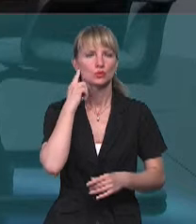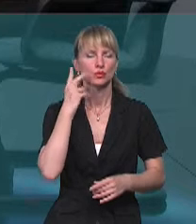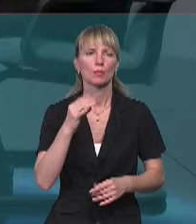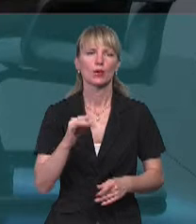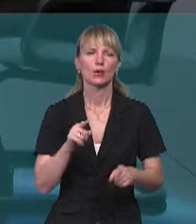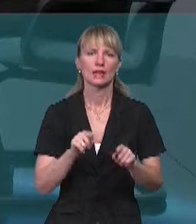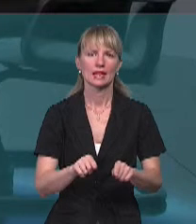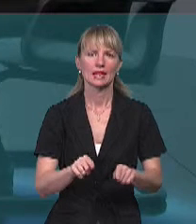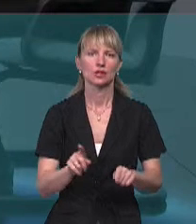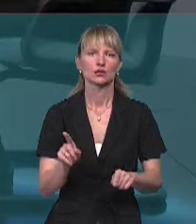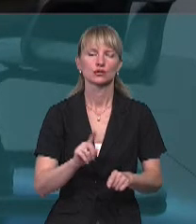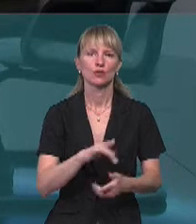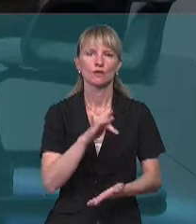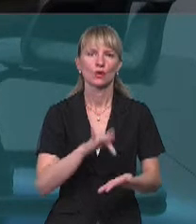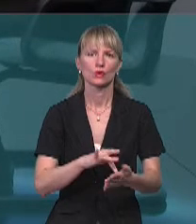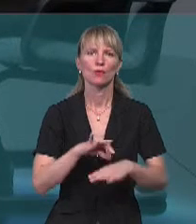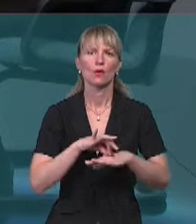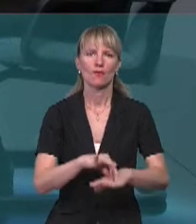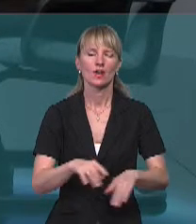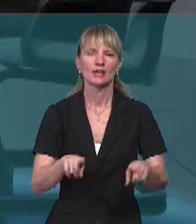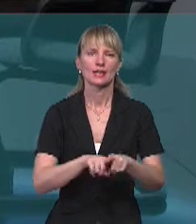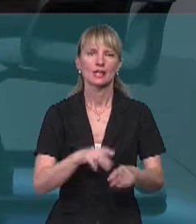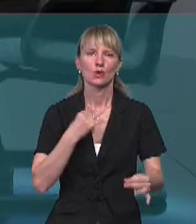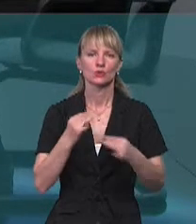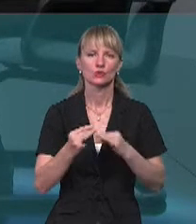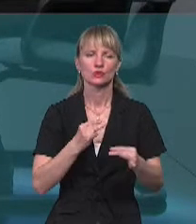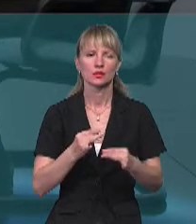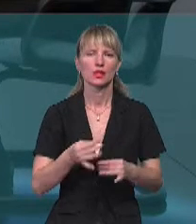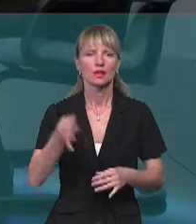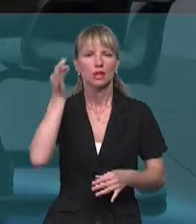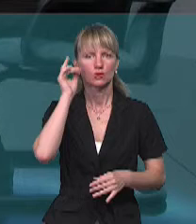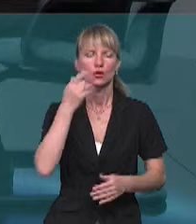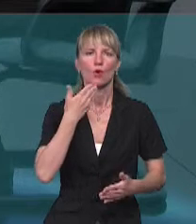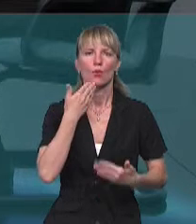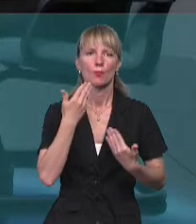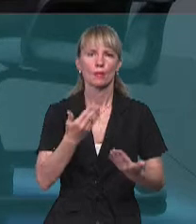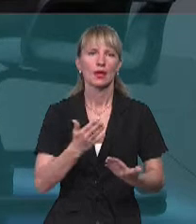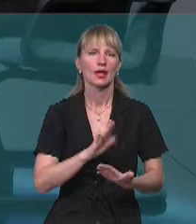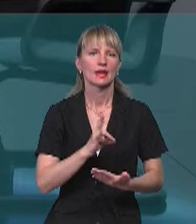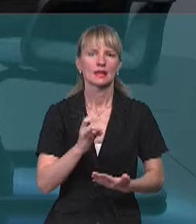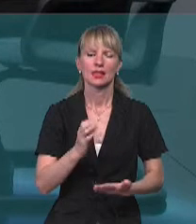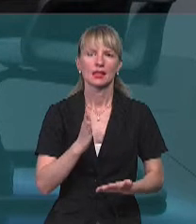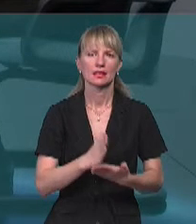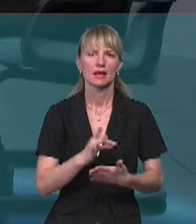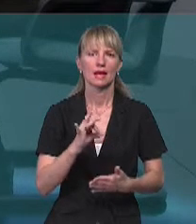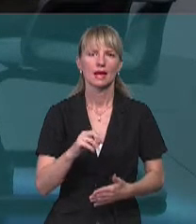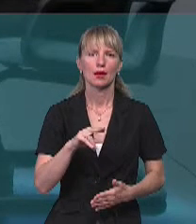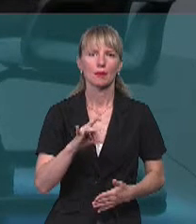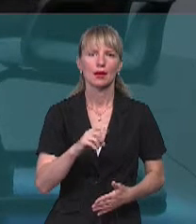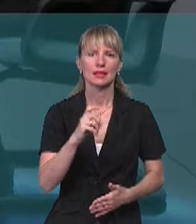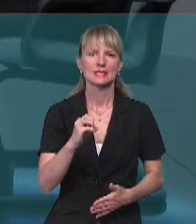те, що в місті проводилися такі консультації. Нагадую, що опитування це не є репрезентативним. Давайте